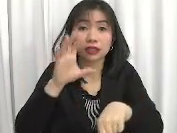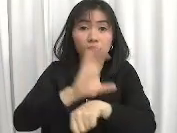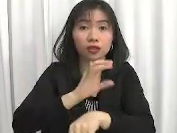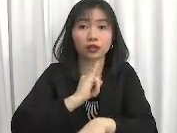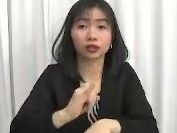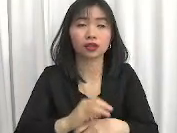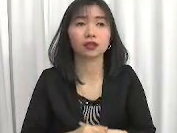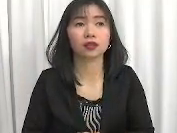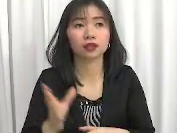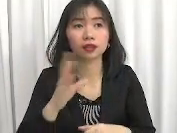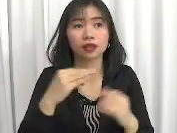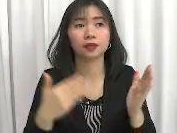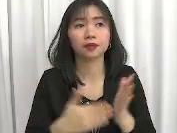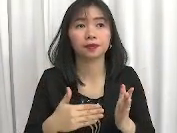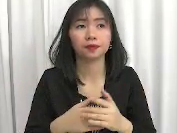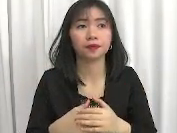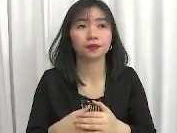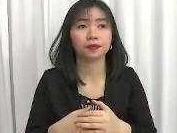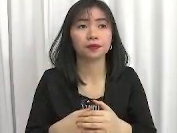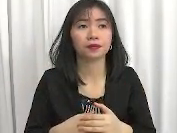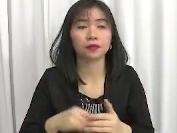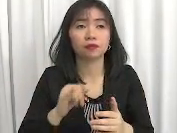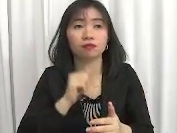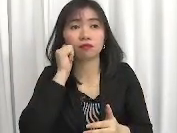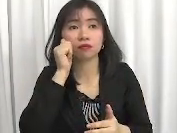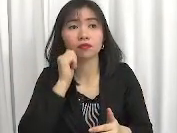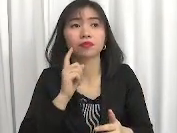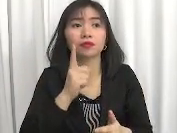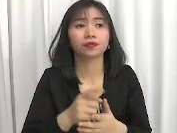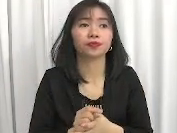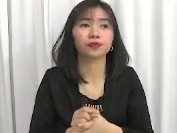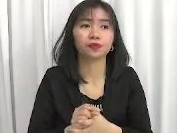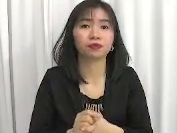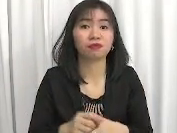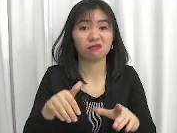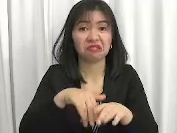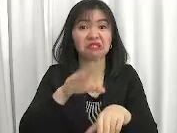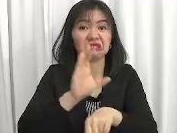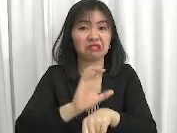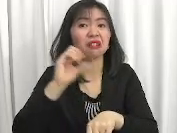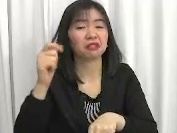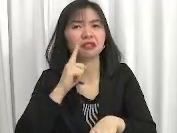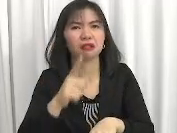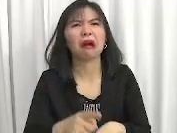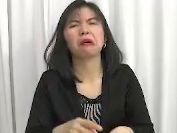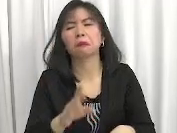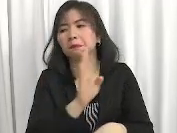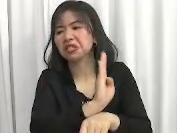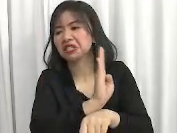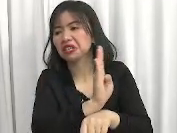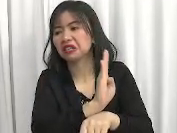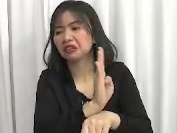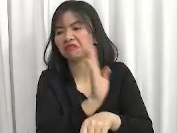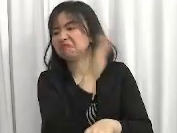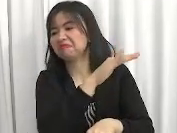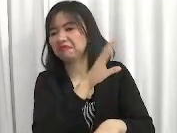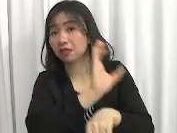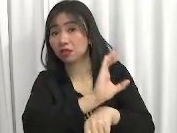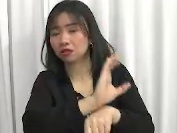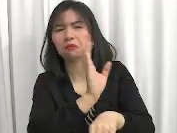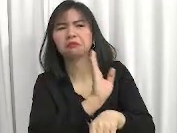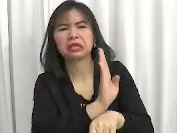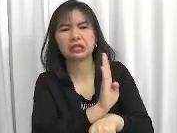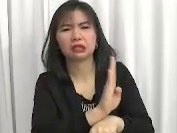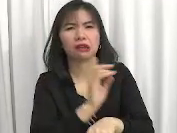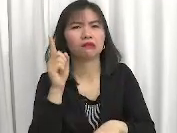ba ang laging sinasabi pag sa church, negosyo lang 'yan, 'di ba? Narinig mo na yan, Brother Rudy? Narinig ko na